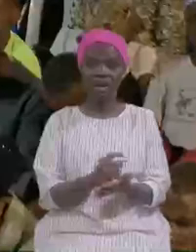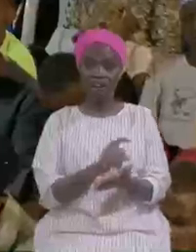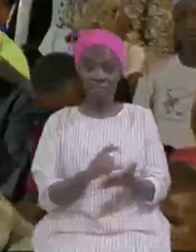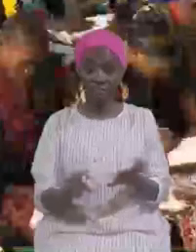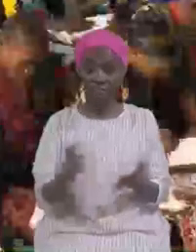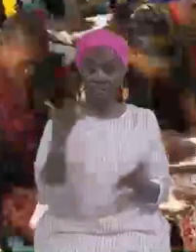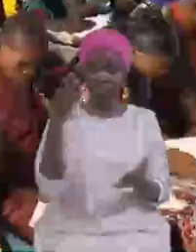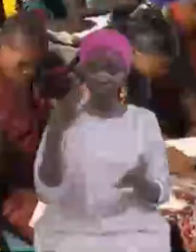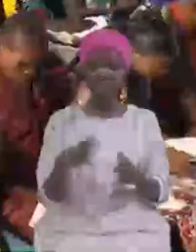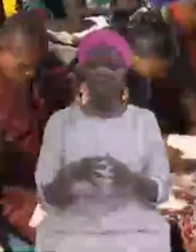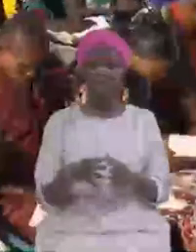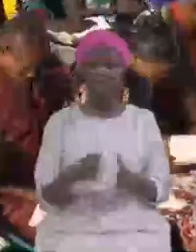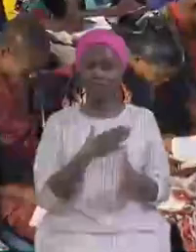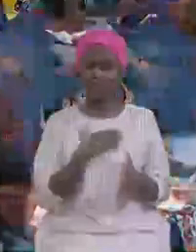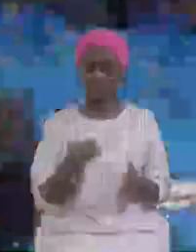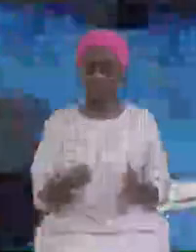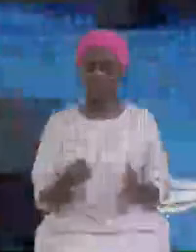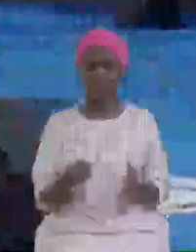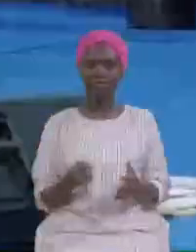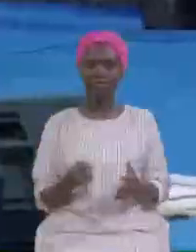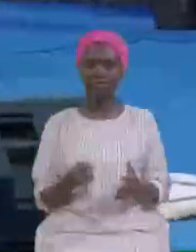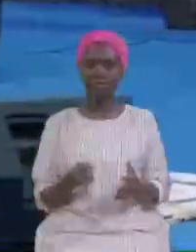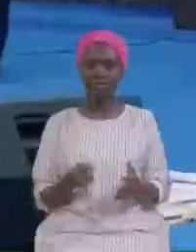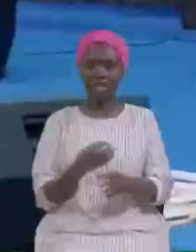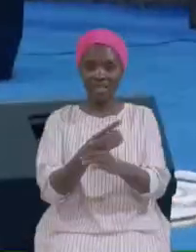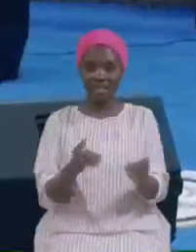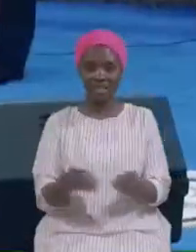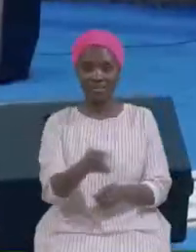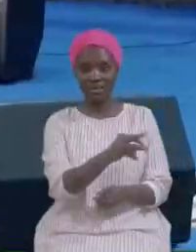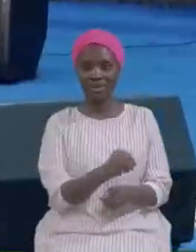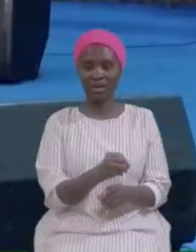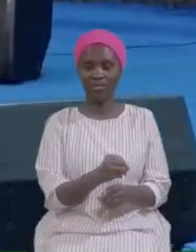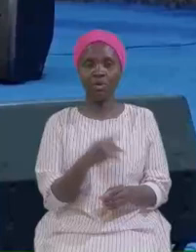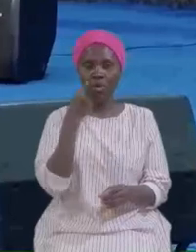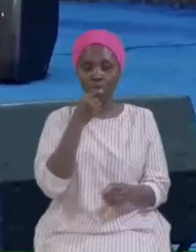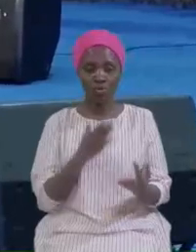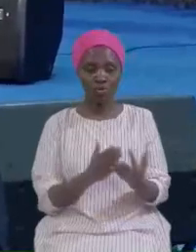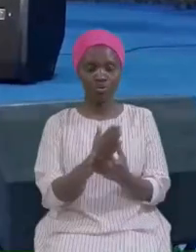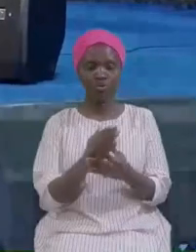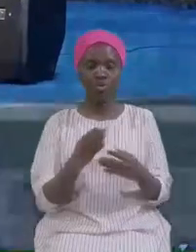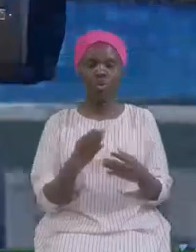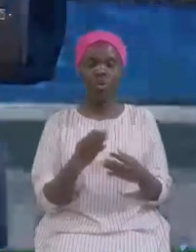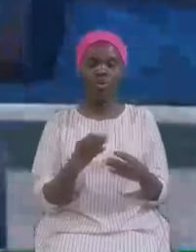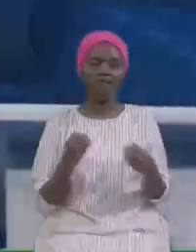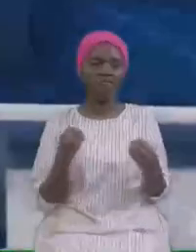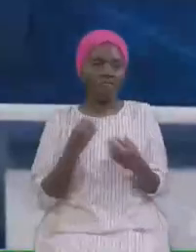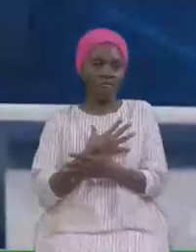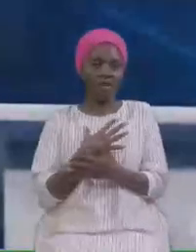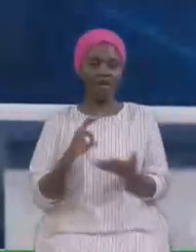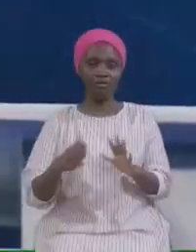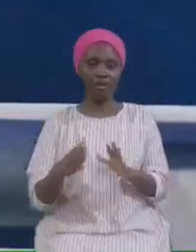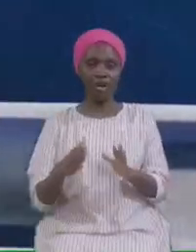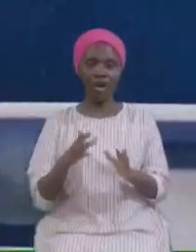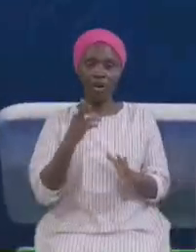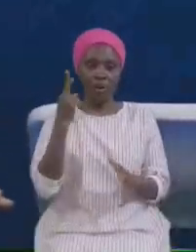Verset 15. Et qu'il délivra tous ceux qui, par crainte de la mort, étaient toute leur vie retenus